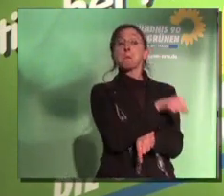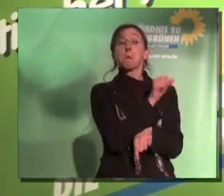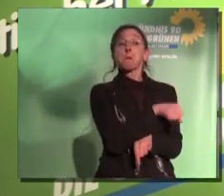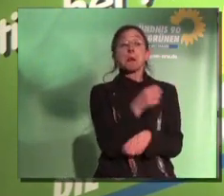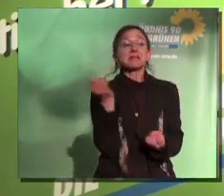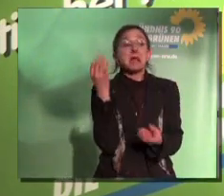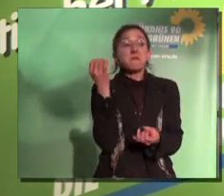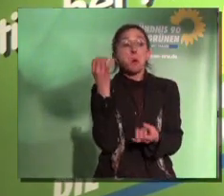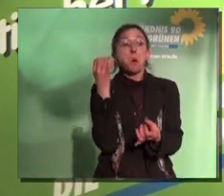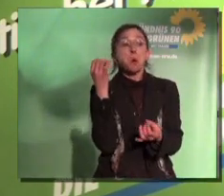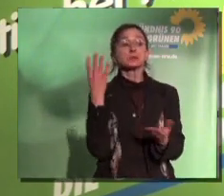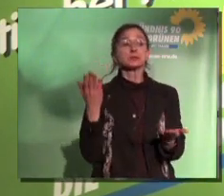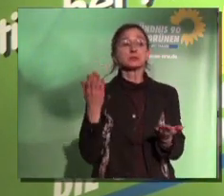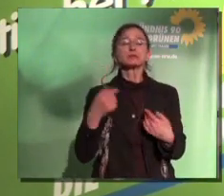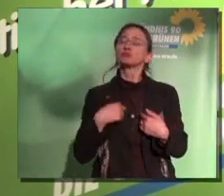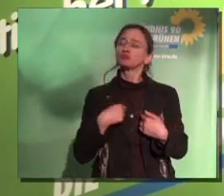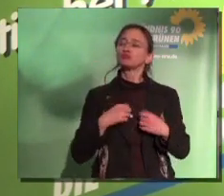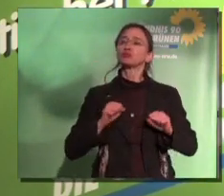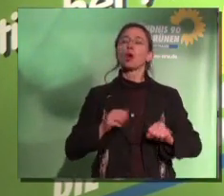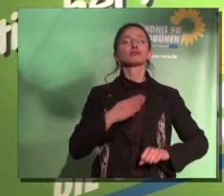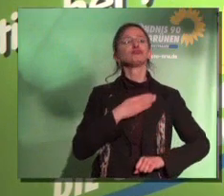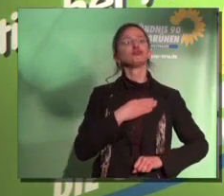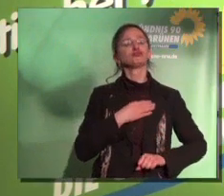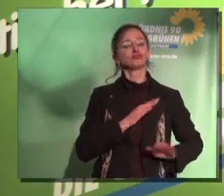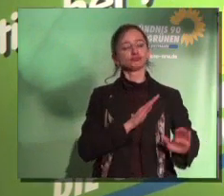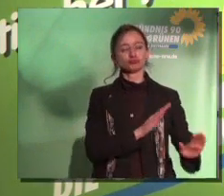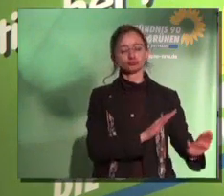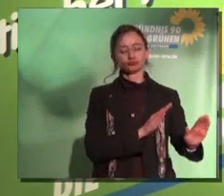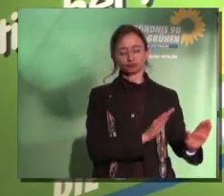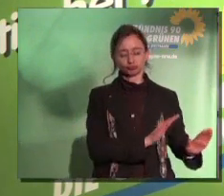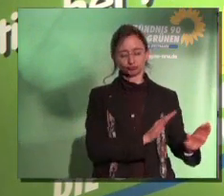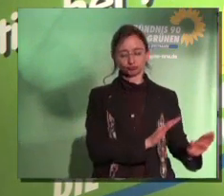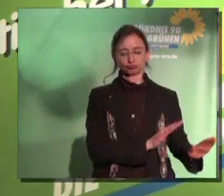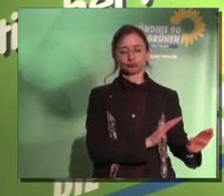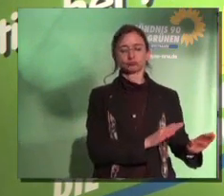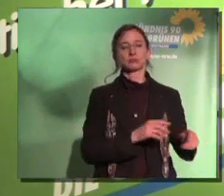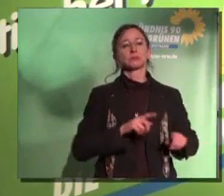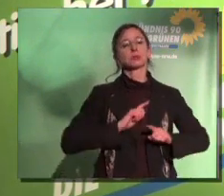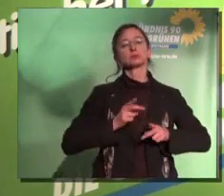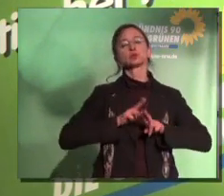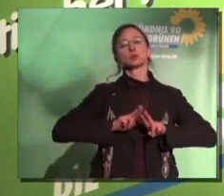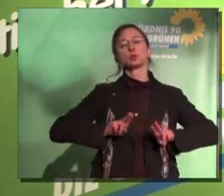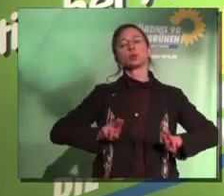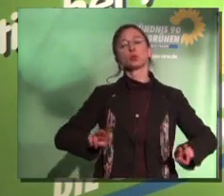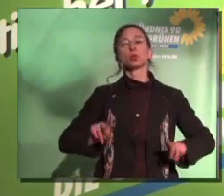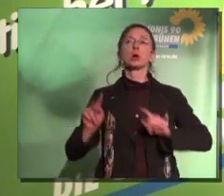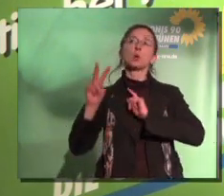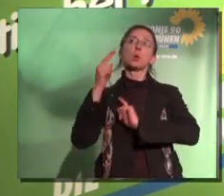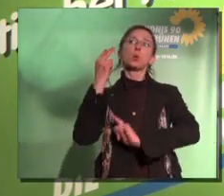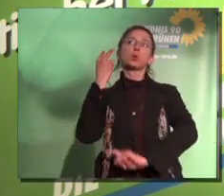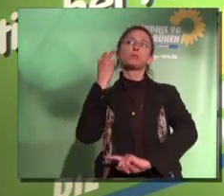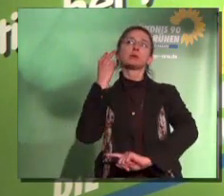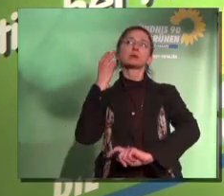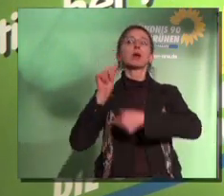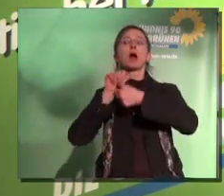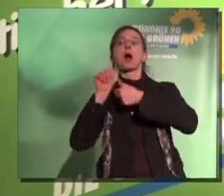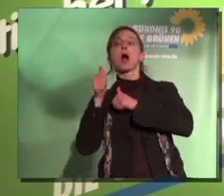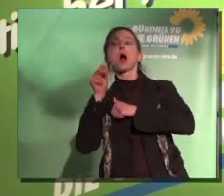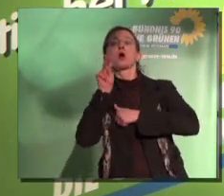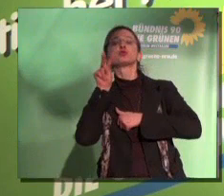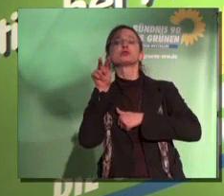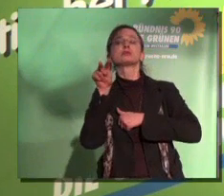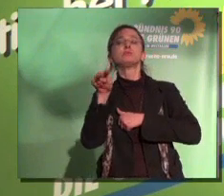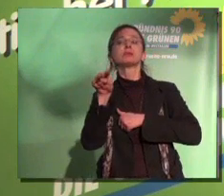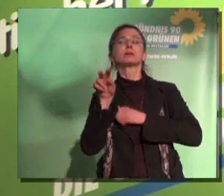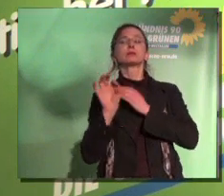können wohlwollend sein. Ja, und wir können ganz in Ruhe so einen Rück- und Ausblick auf die anderen Parteien halten. So ein,